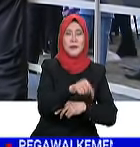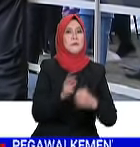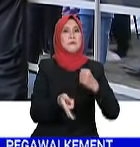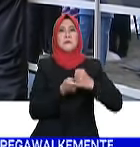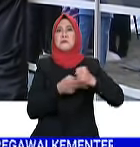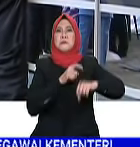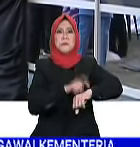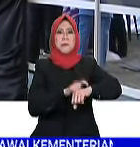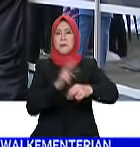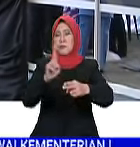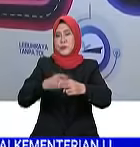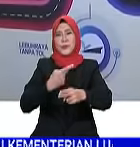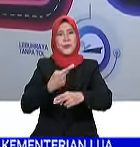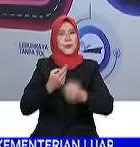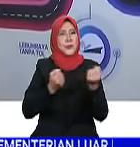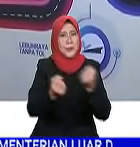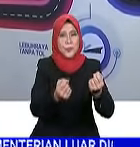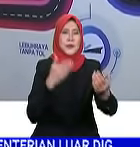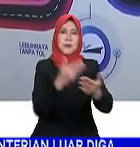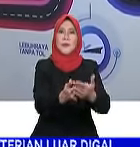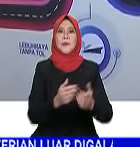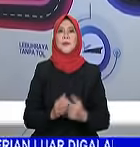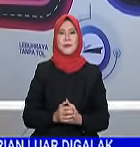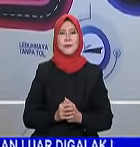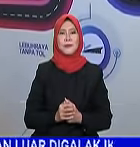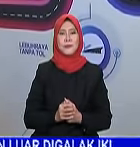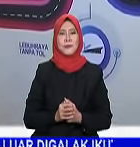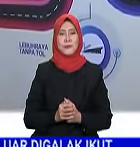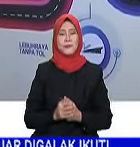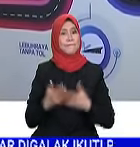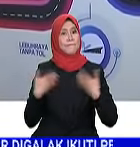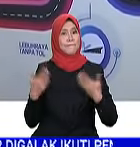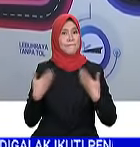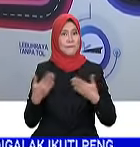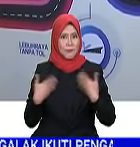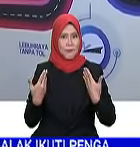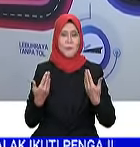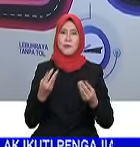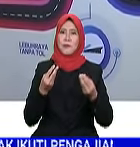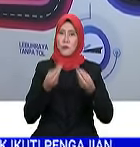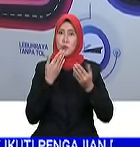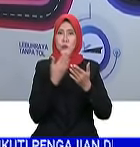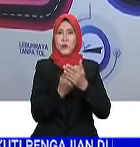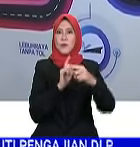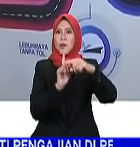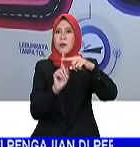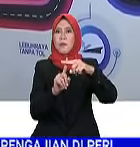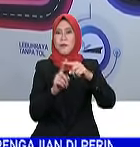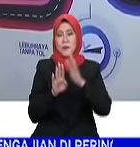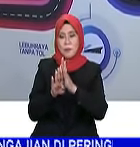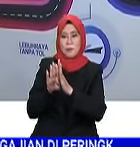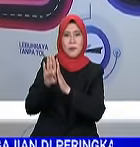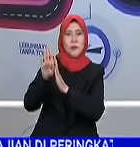menjimatkan masa tempoh perjalanan lah. Ini sangat berbesar hati dan senang hati. Ini memberi impak yang besar kepada